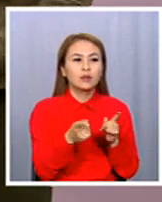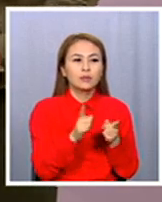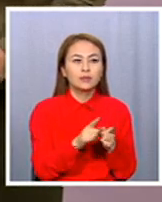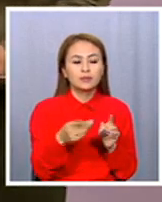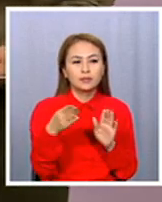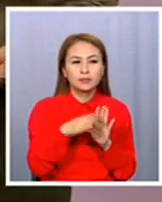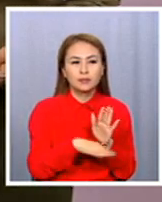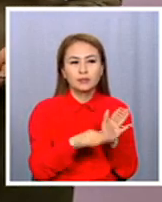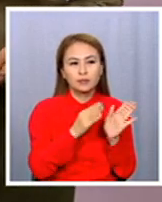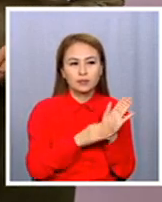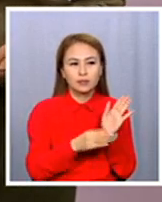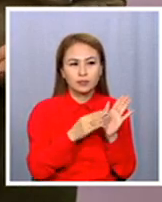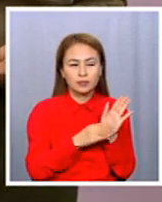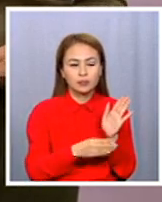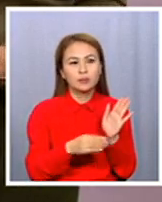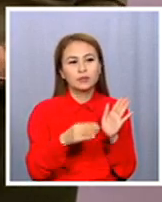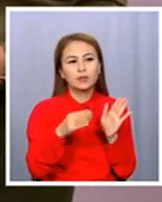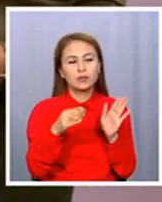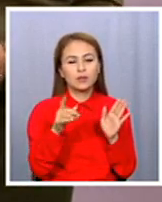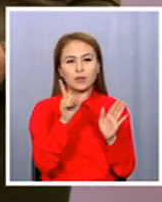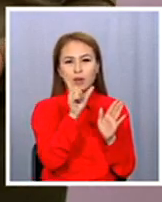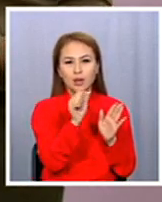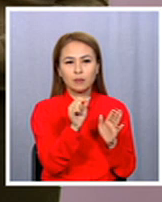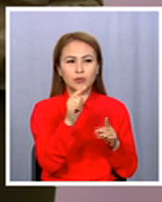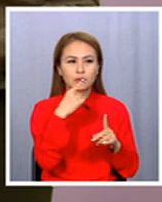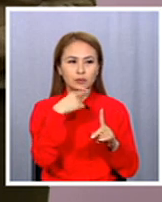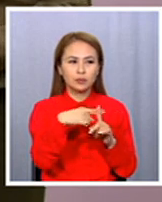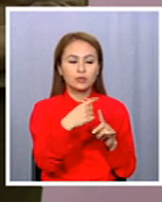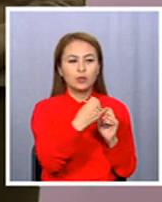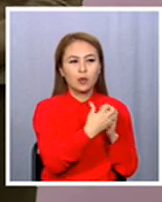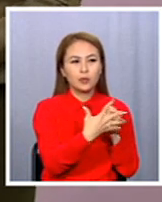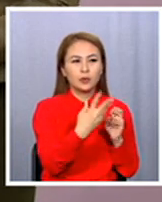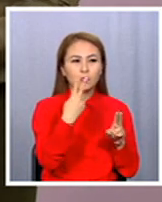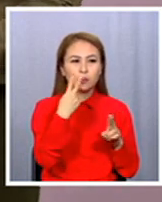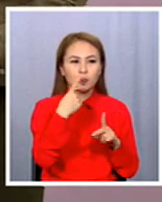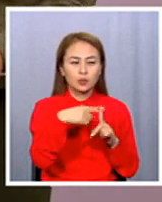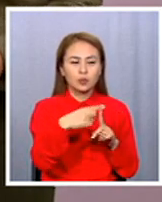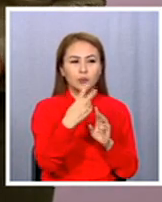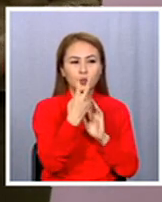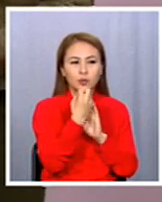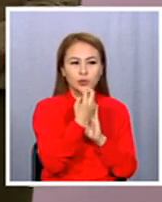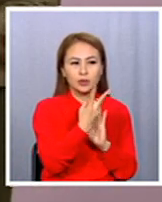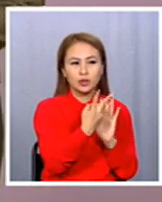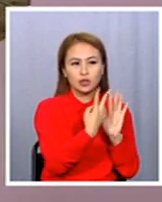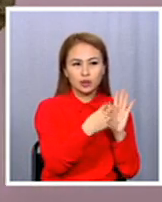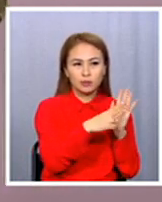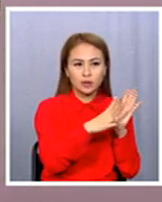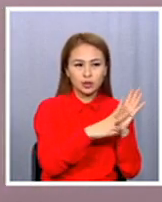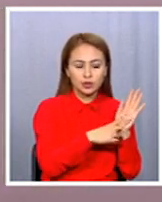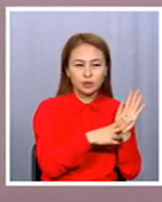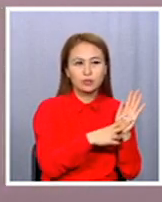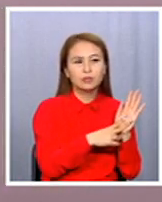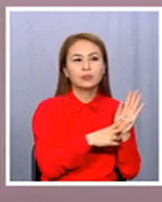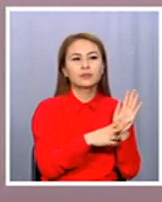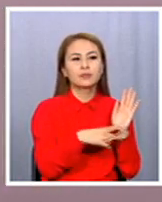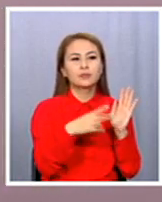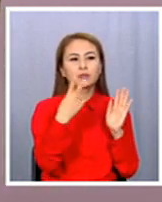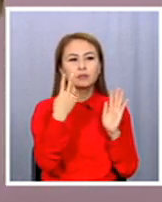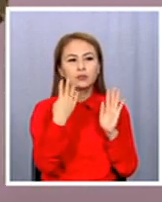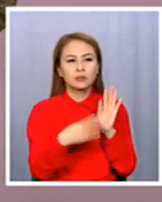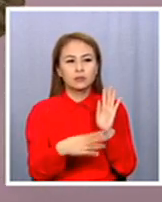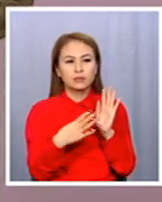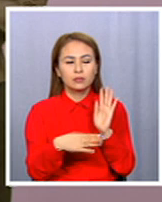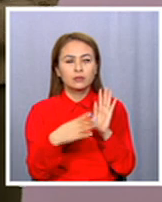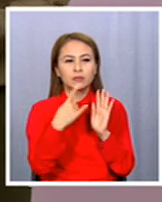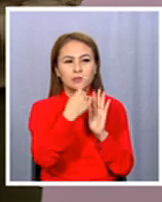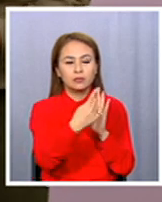жазамыз, алымын қосамыз. 15 пен 12-нің қосындысы 27-ге тең. Келесі 90-нан 1 мен